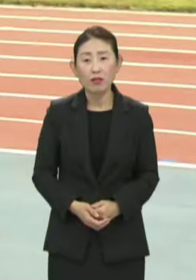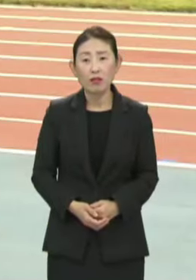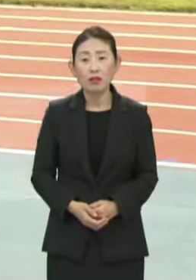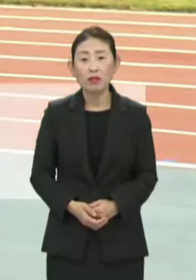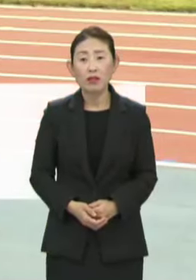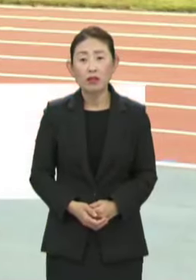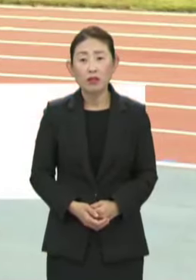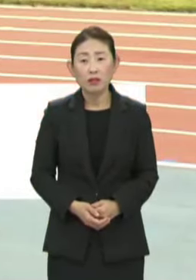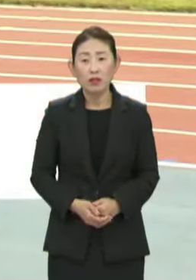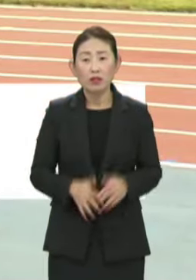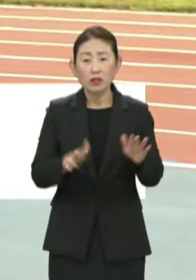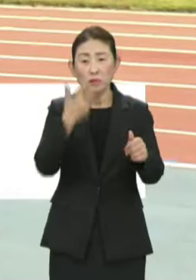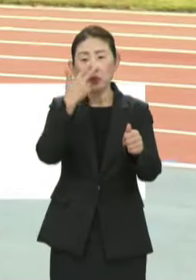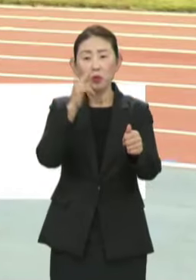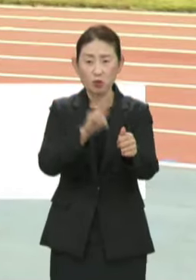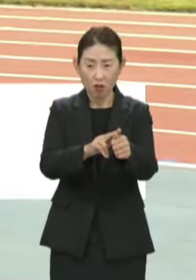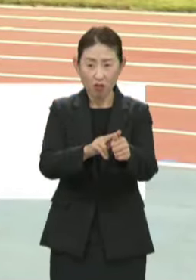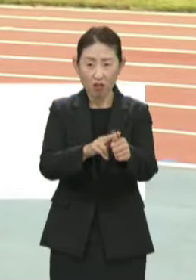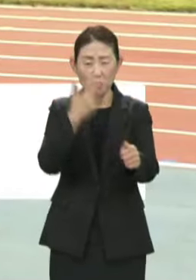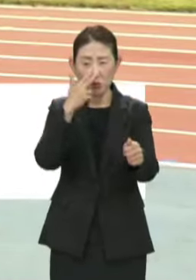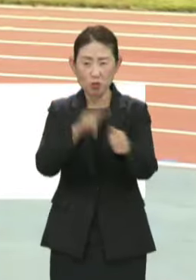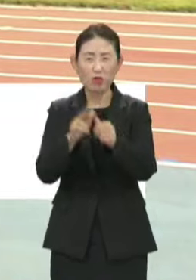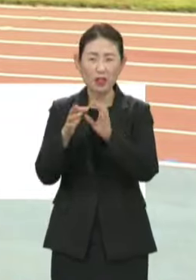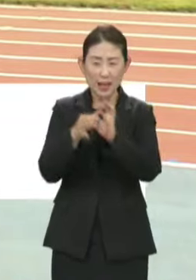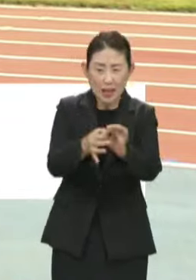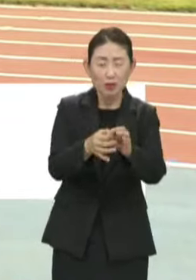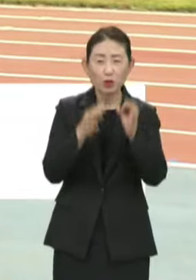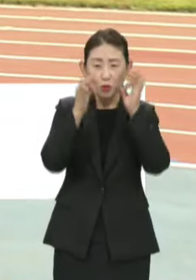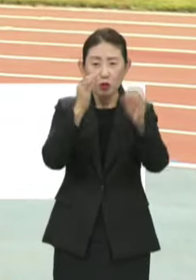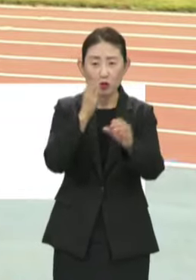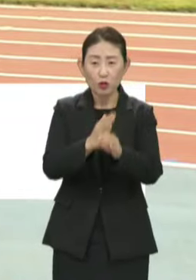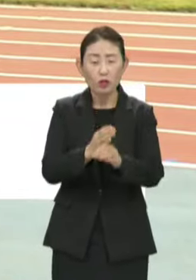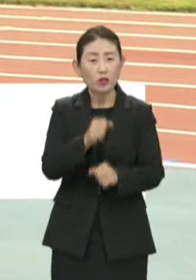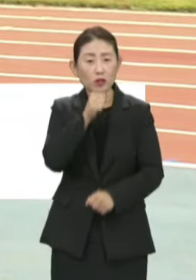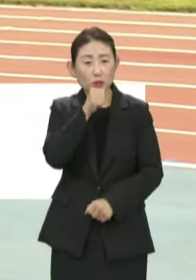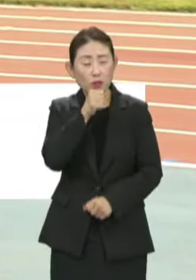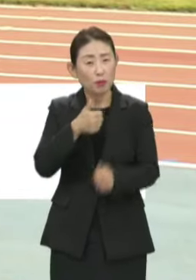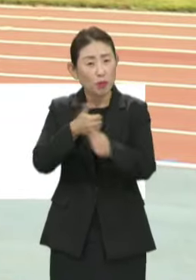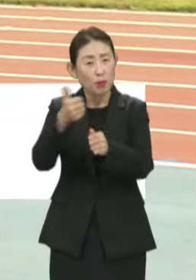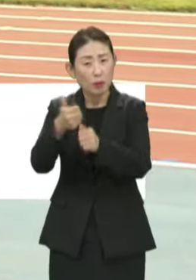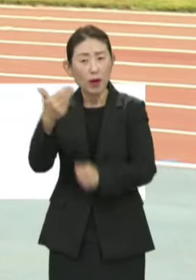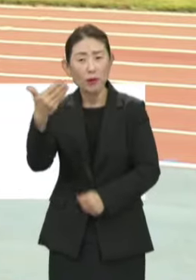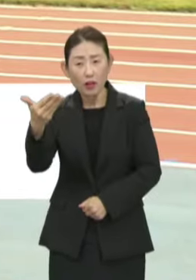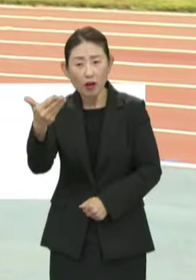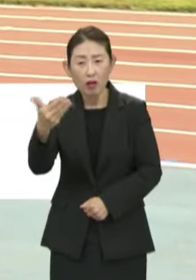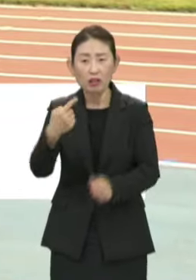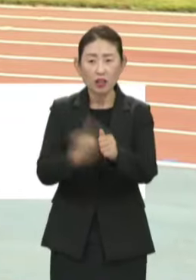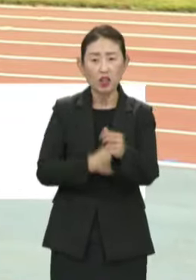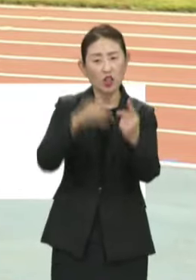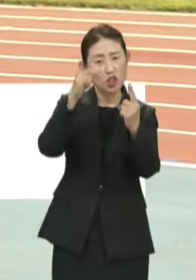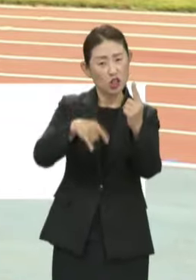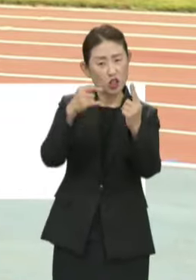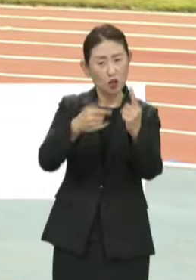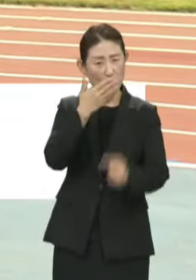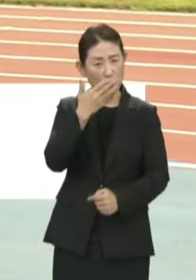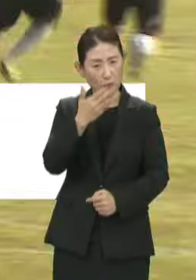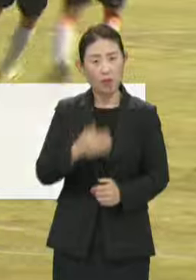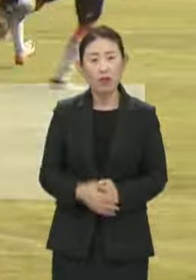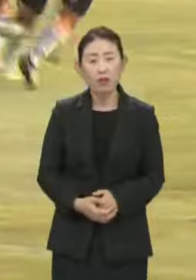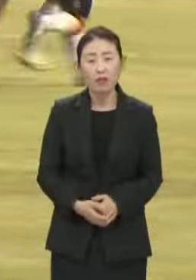도전의 어떤 결과물이 지금 현재의 위치라고 생각을 하고요. 승점 9점이면은 1위도 가능하지 않을까 생각하고